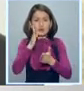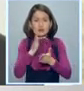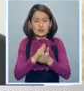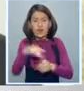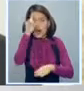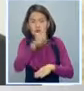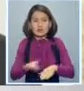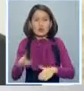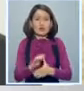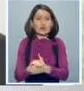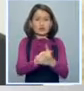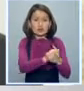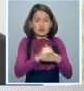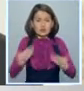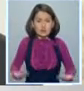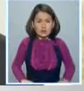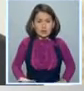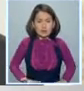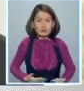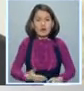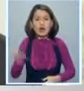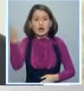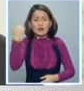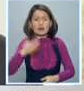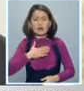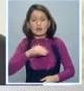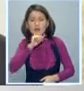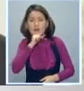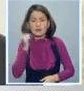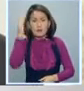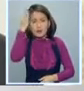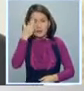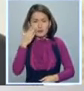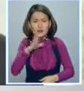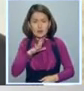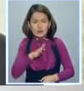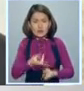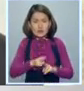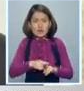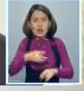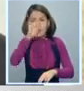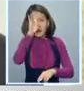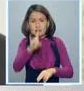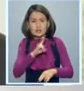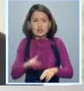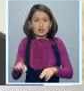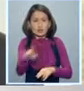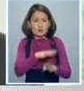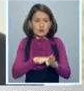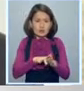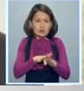бірлігіміз, біздің ниетіміз, ата-бабамыздың армандаған армандары осы еді. Жақсы тұрып, халқым